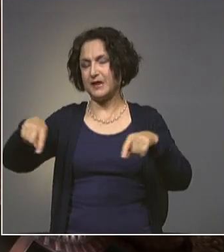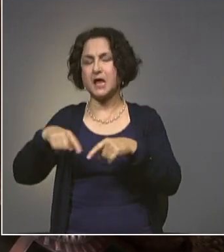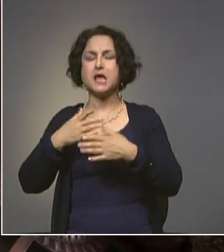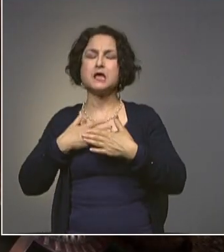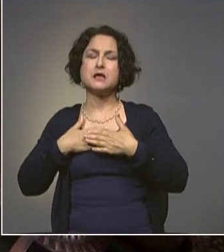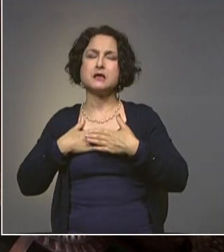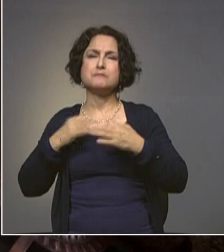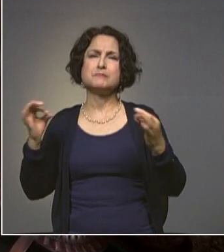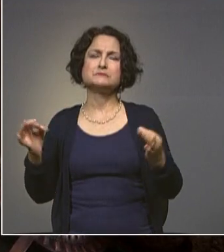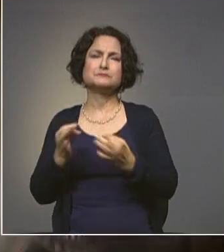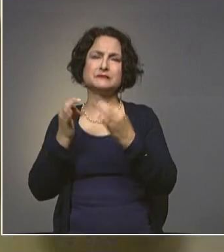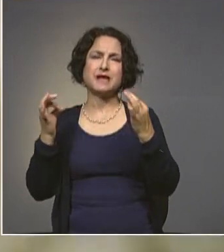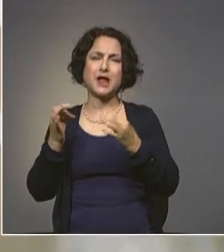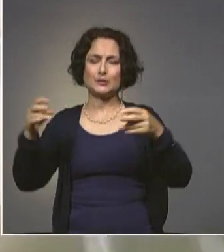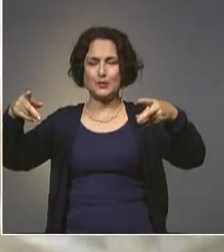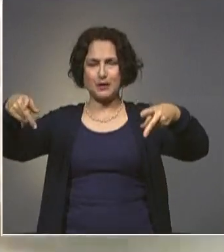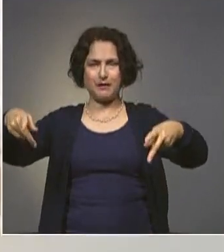ложе.